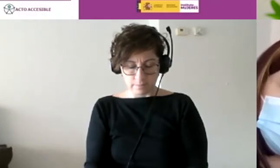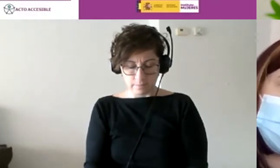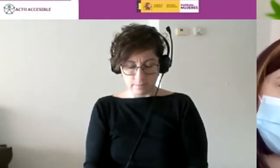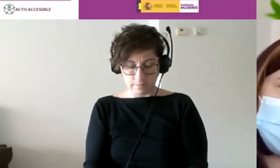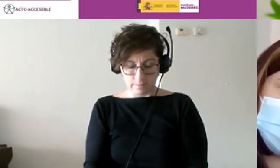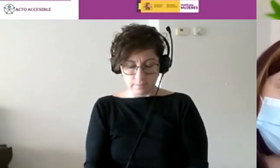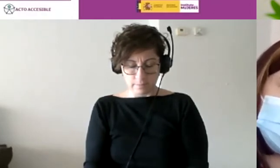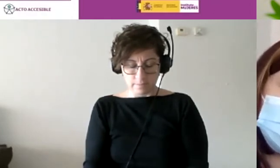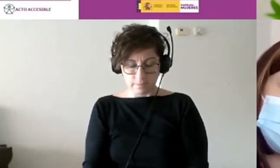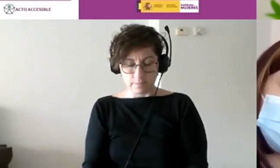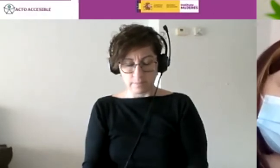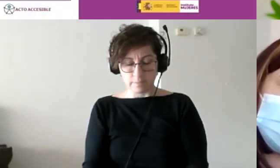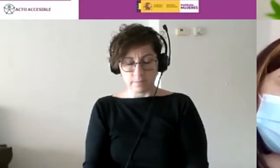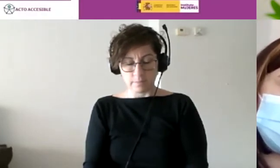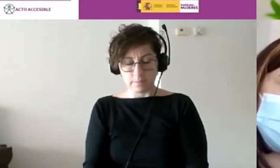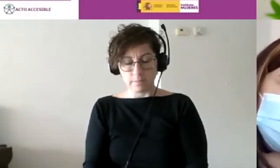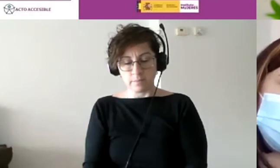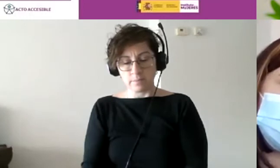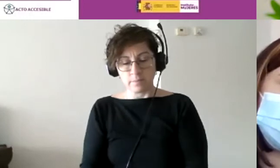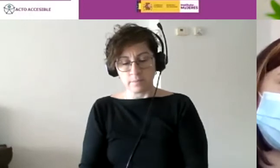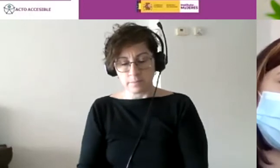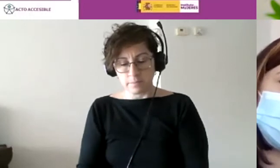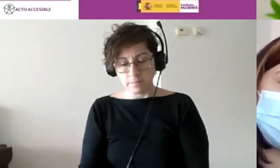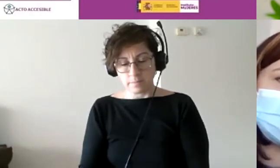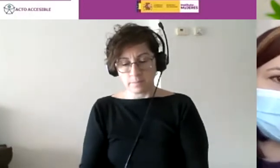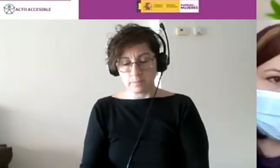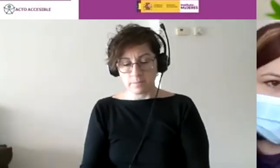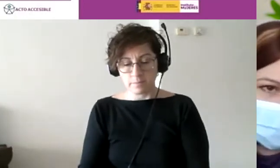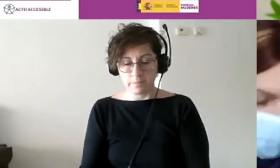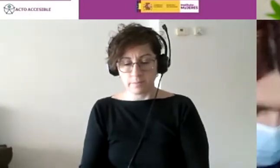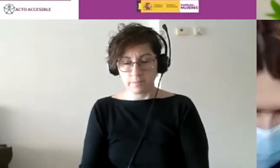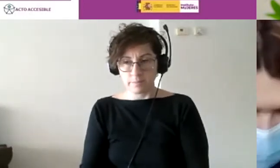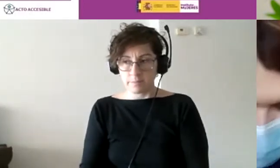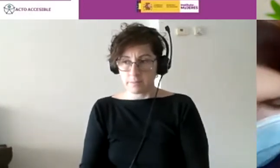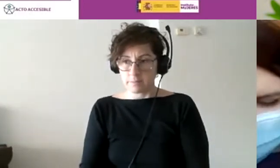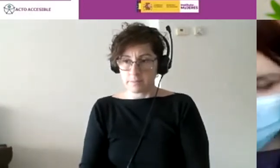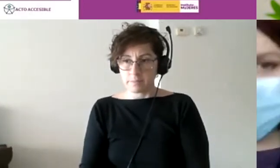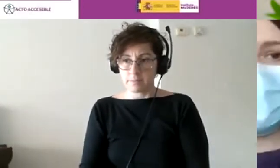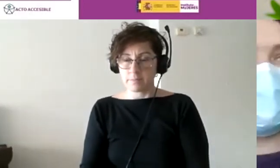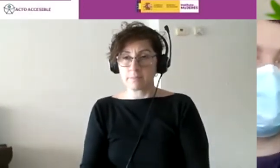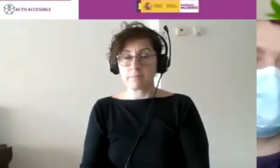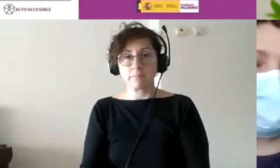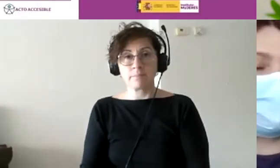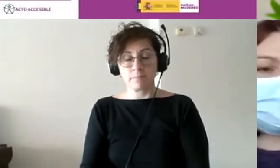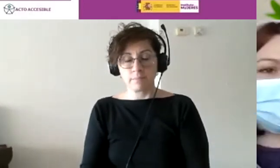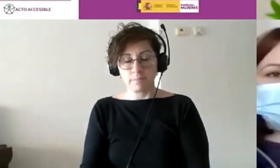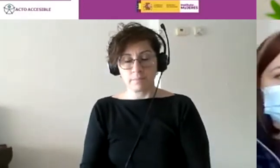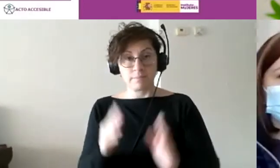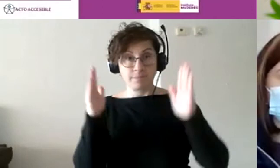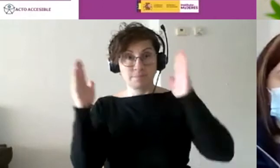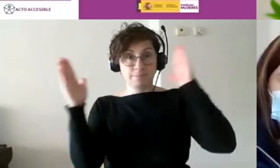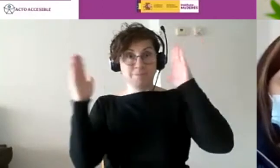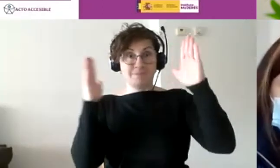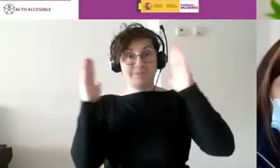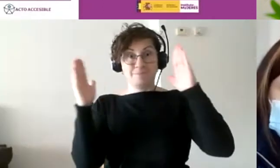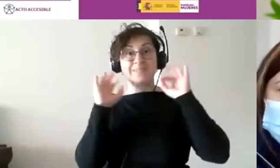жінок з інвалідністю. And during this period of evacuation and staying, maybe sitting for a